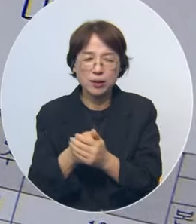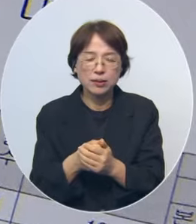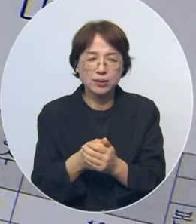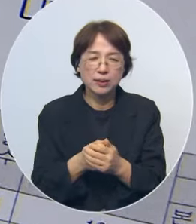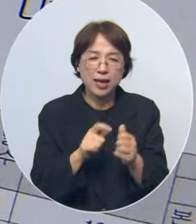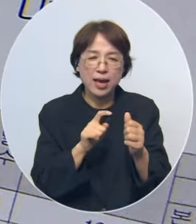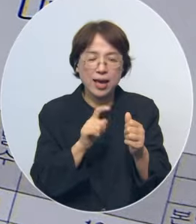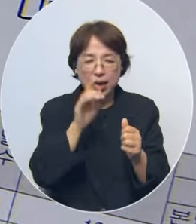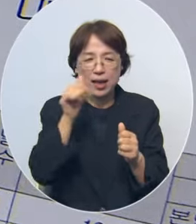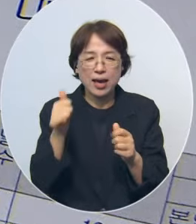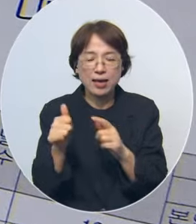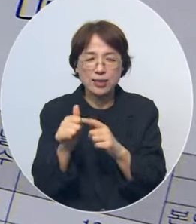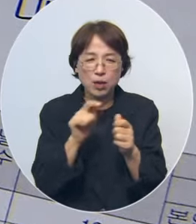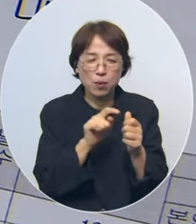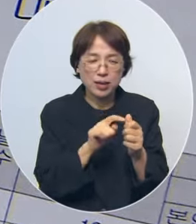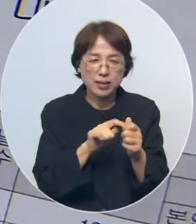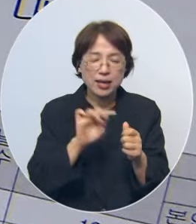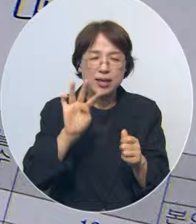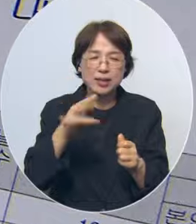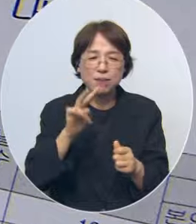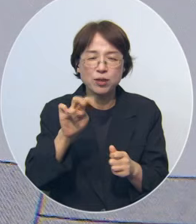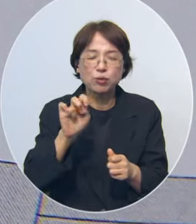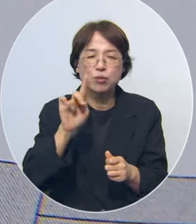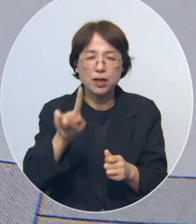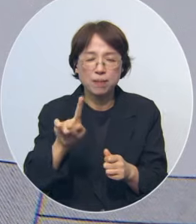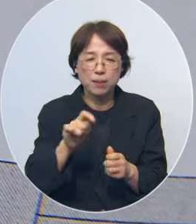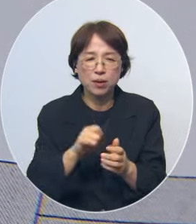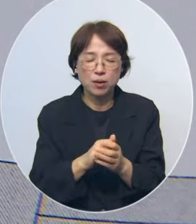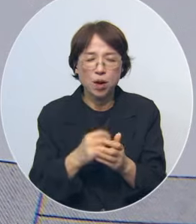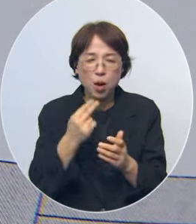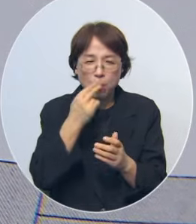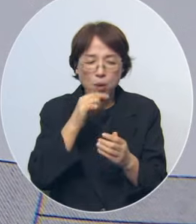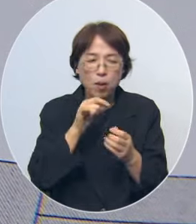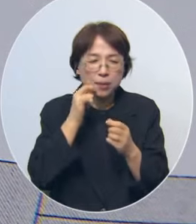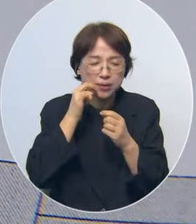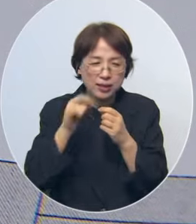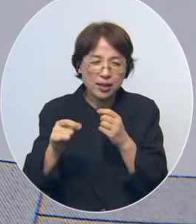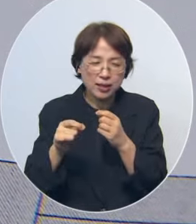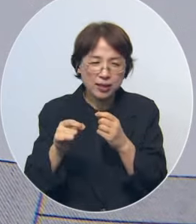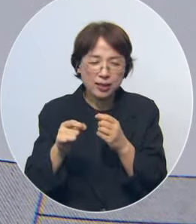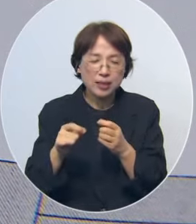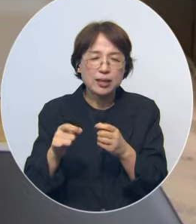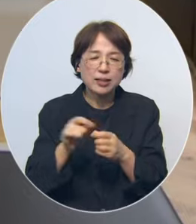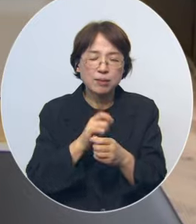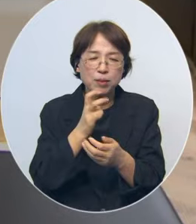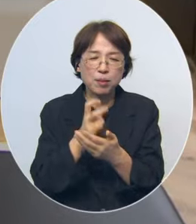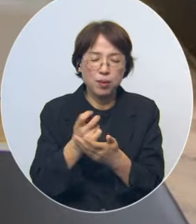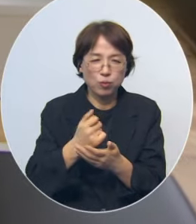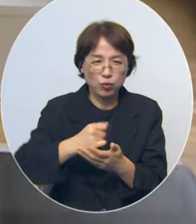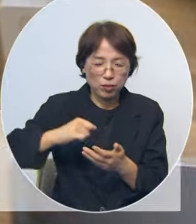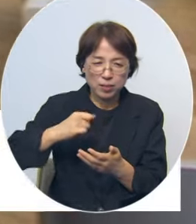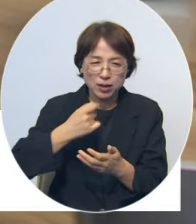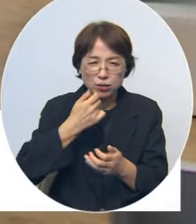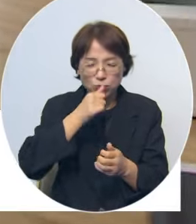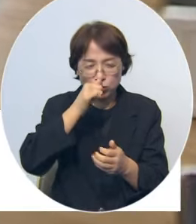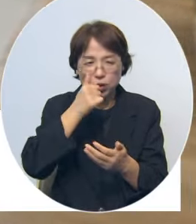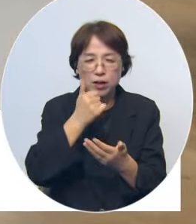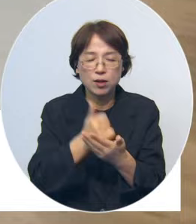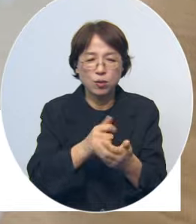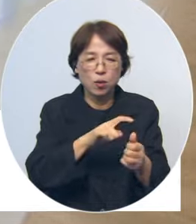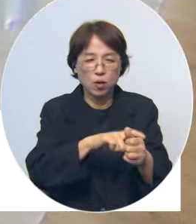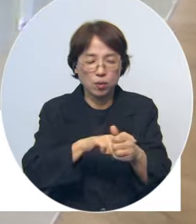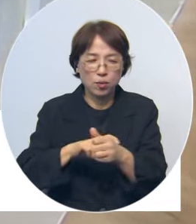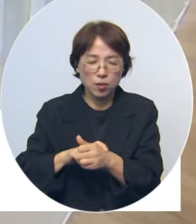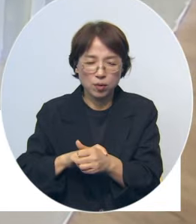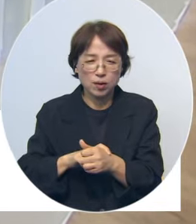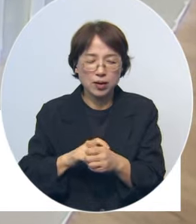와 환자등 321명을 보험사기 방지 특별법 위 등의 혐의로 검거했습니다 경찰에 따르면 이들은 지난해